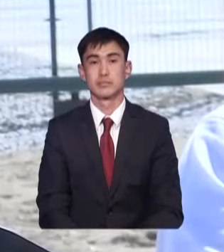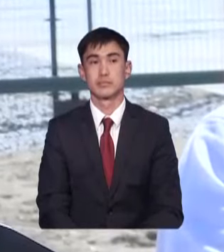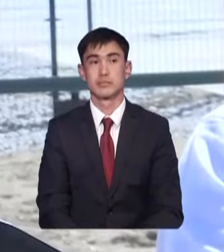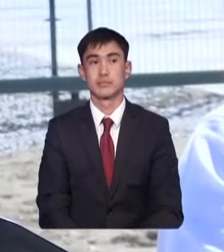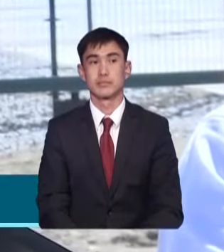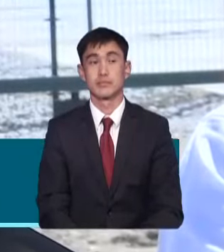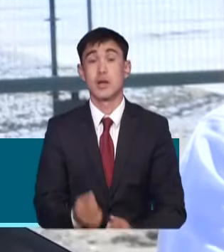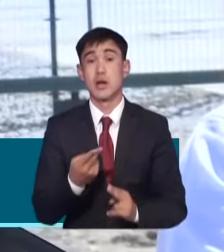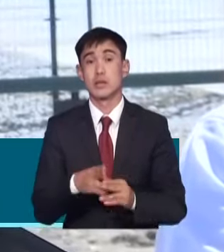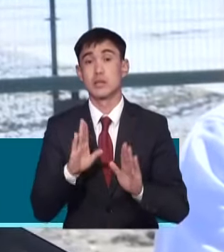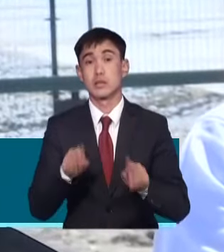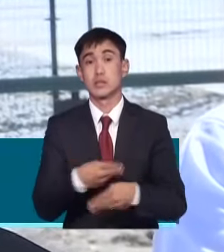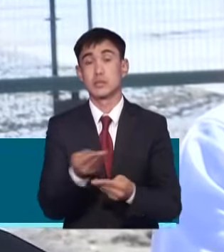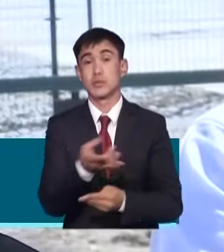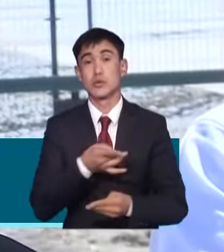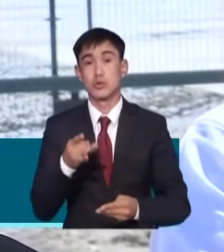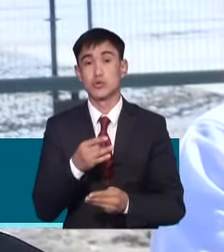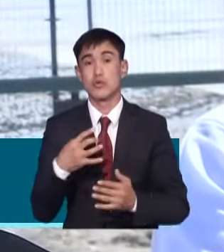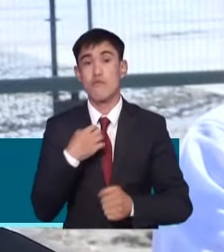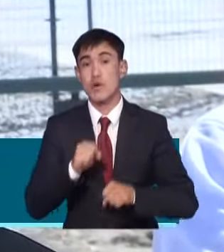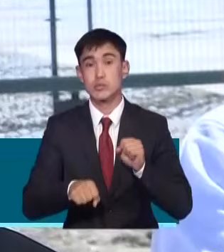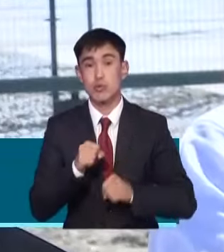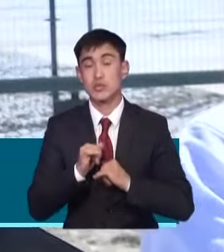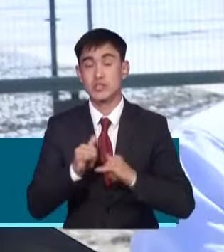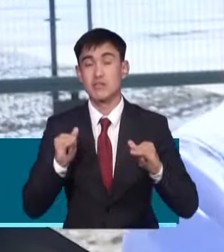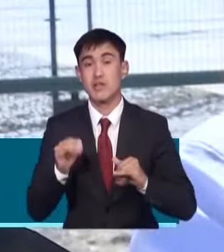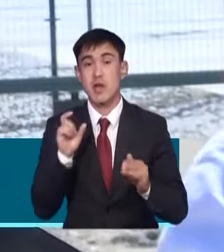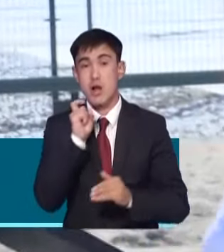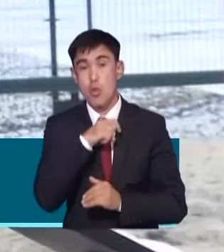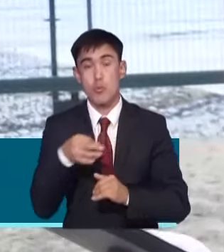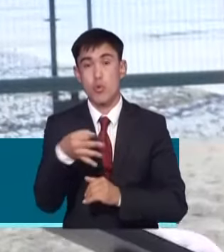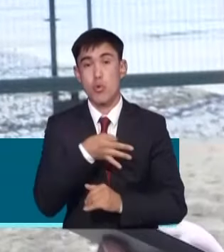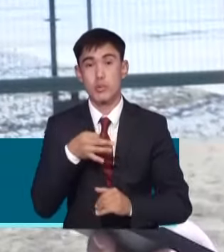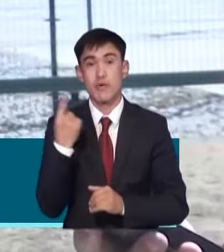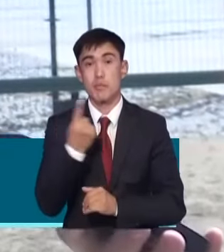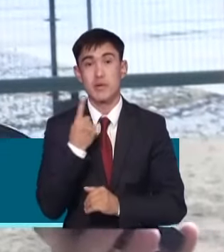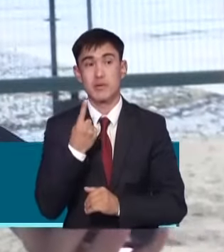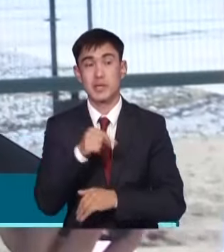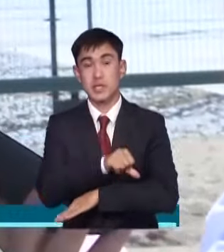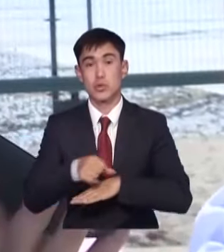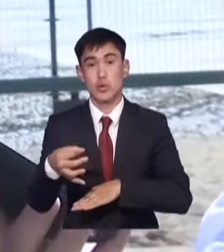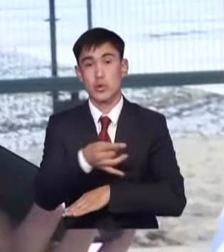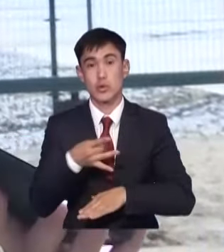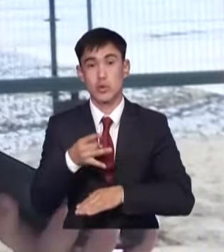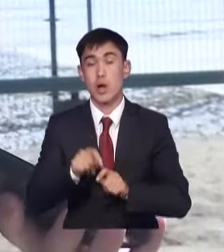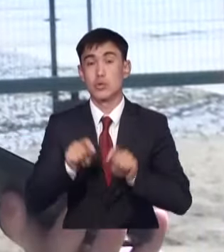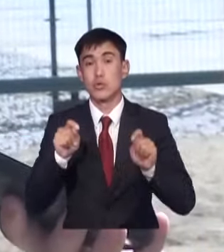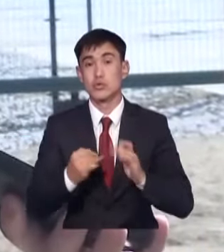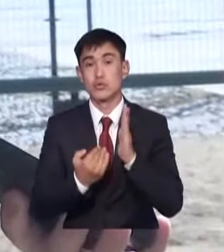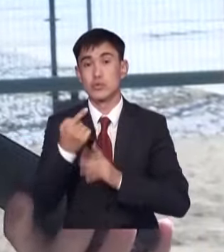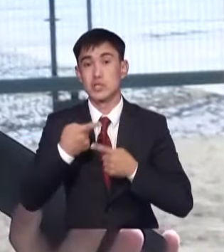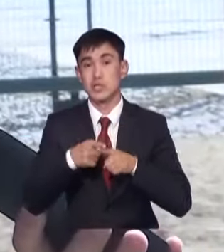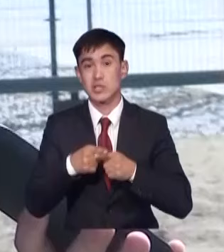крестьян это даст нашему региону ещ одну возможность развивать экономику области во-первых на территории региона откроется